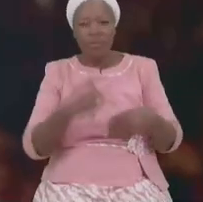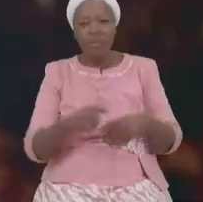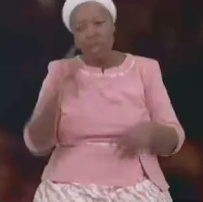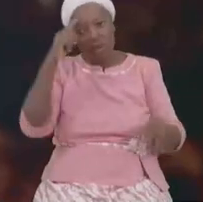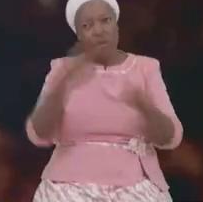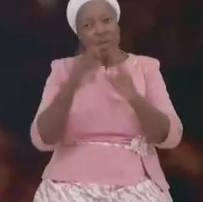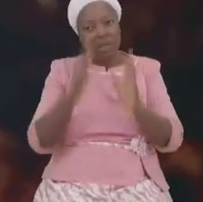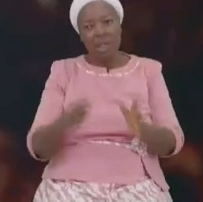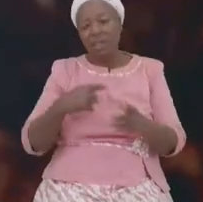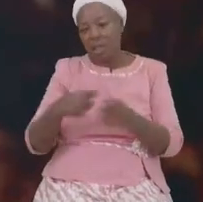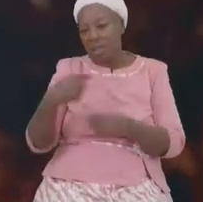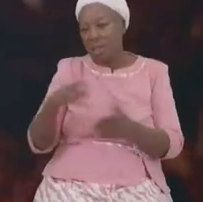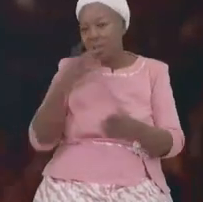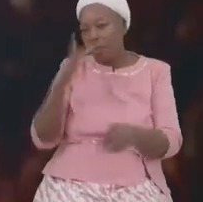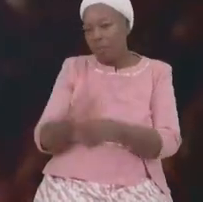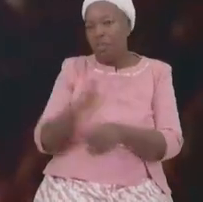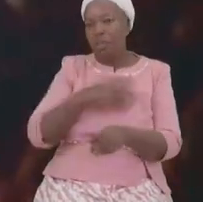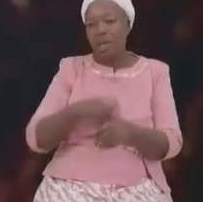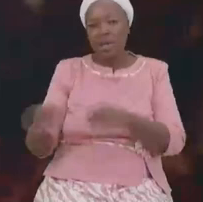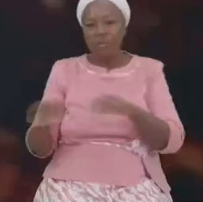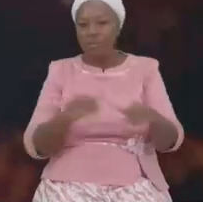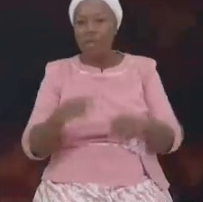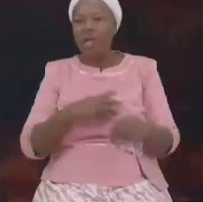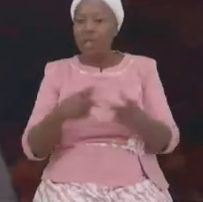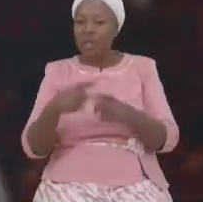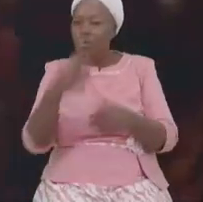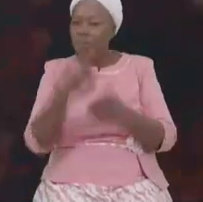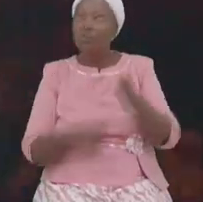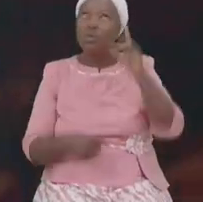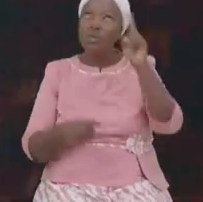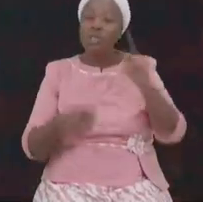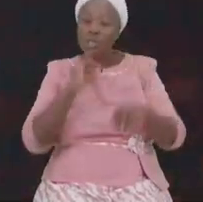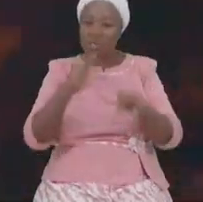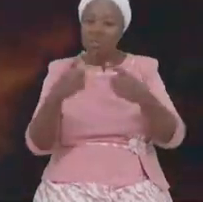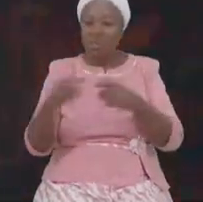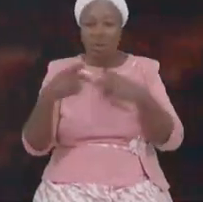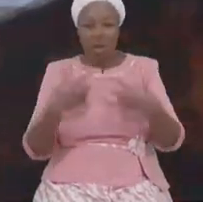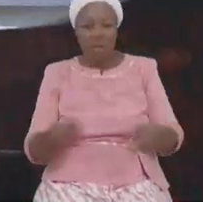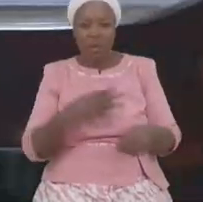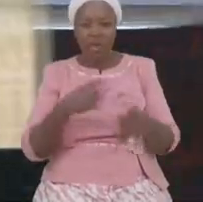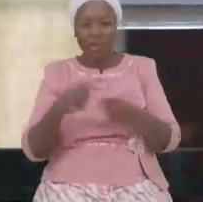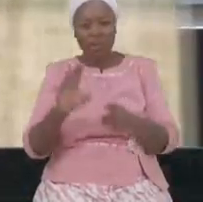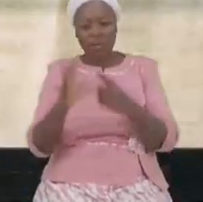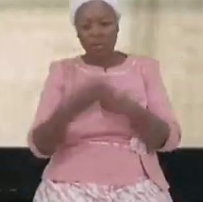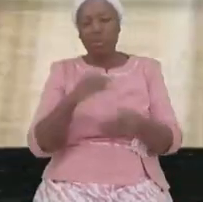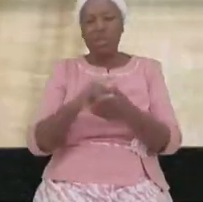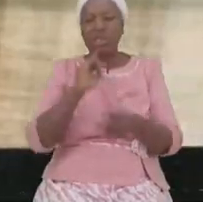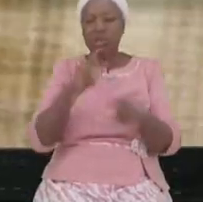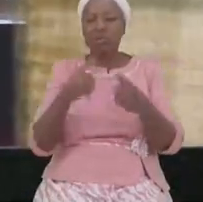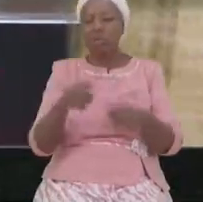les promesses, l'accomplissement et ce qui va se passer et les conditions qu'il faut